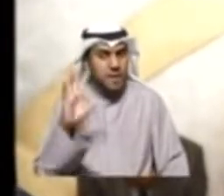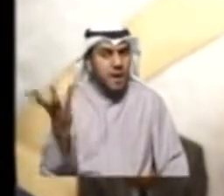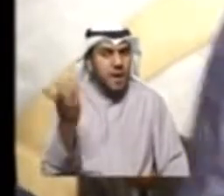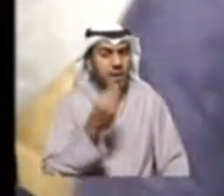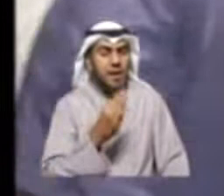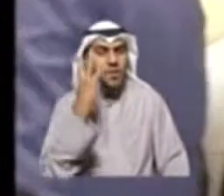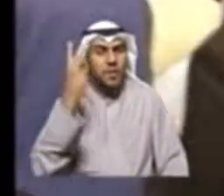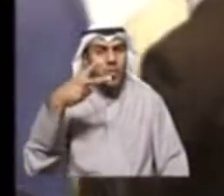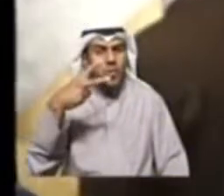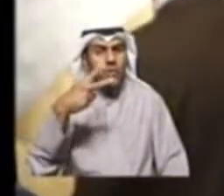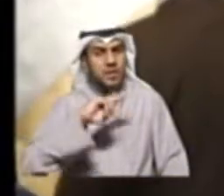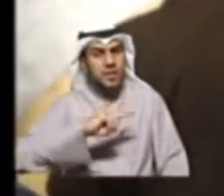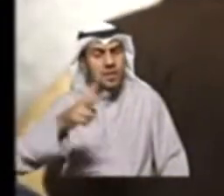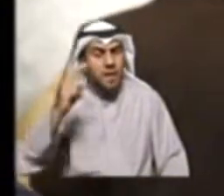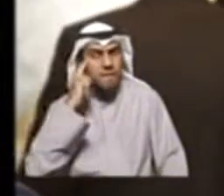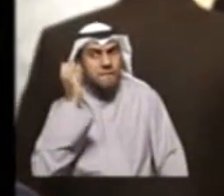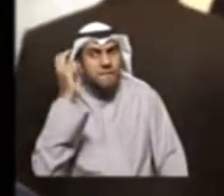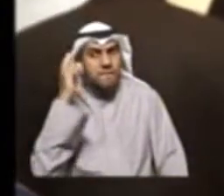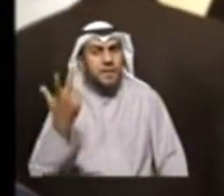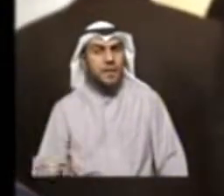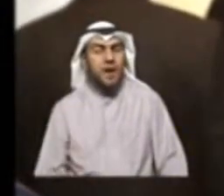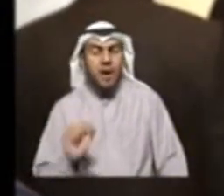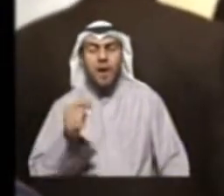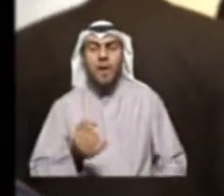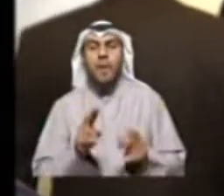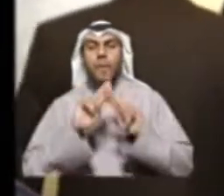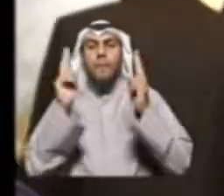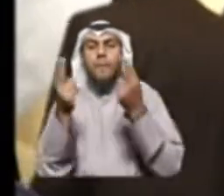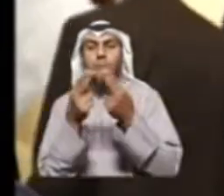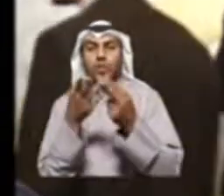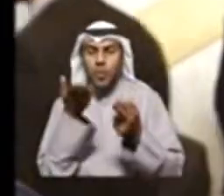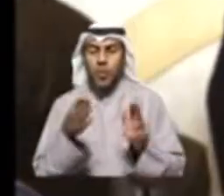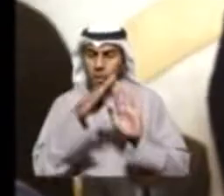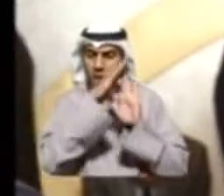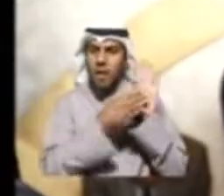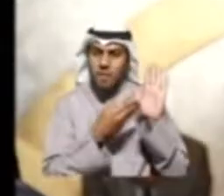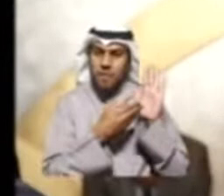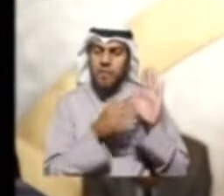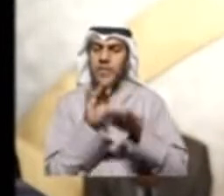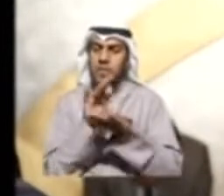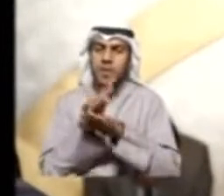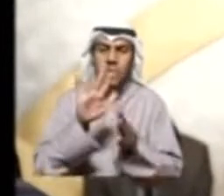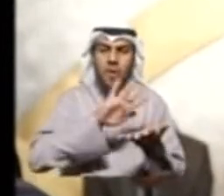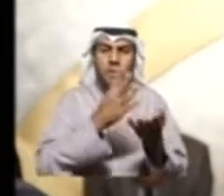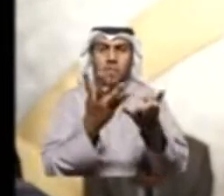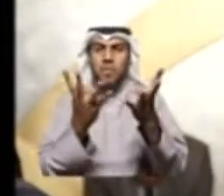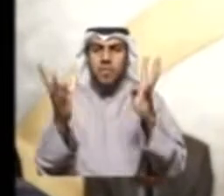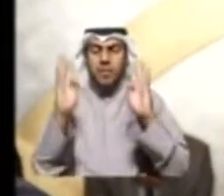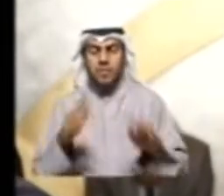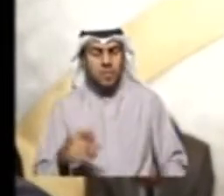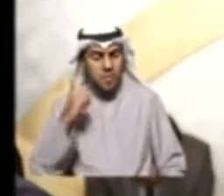يقارب 23 مشروع عرضت في هذا المؤتمر، كان لها دراسات جدوى من